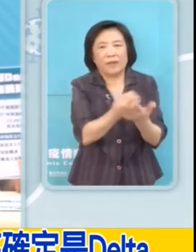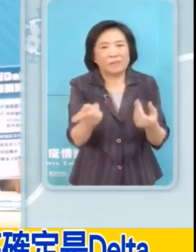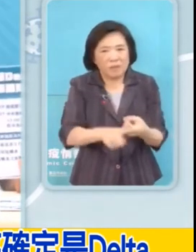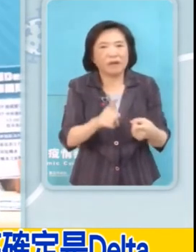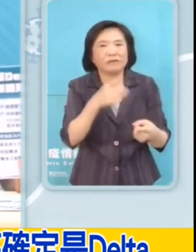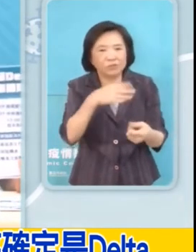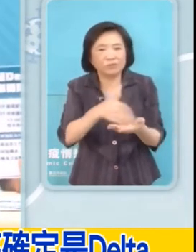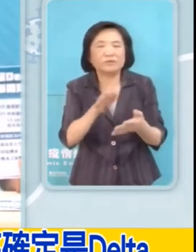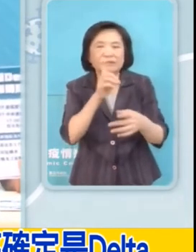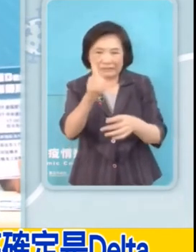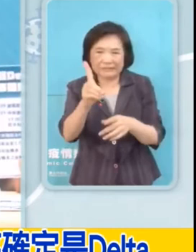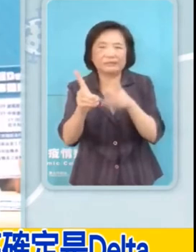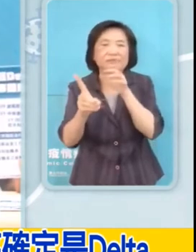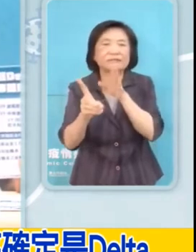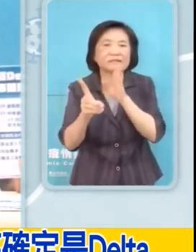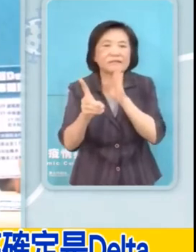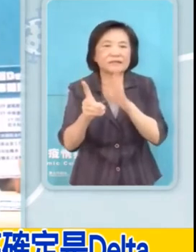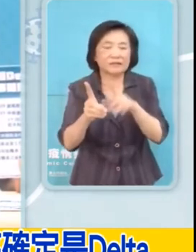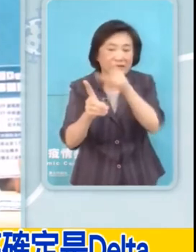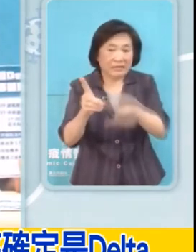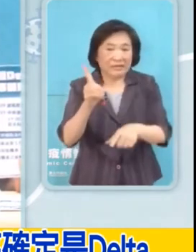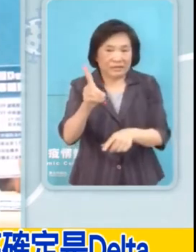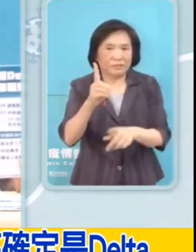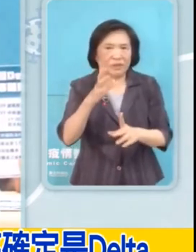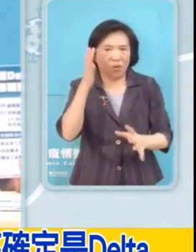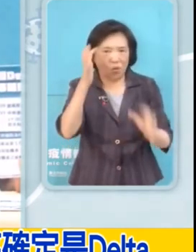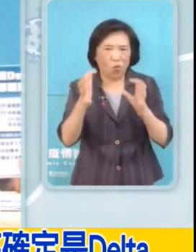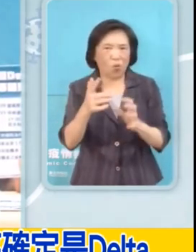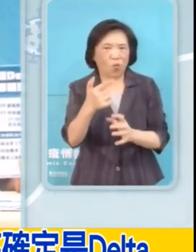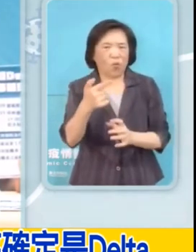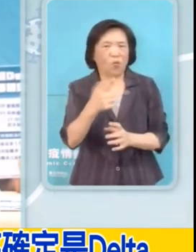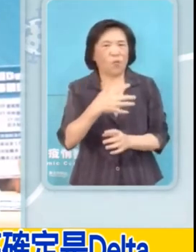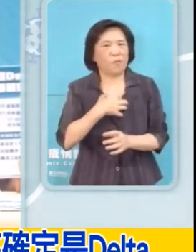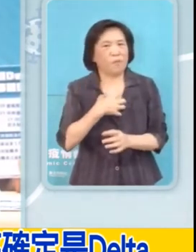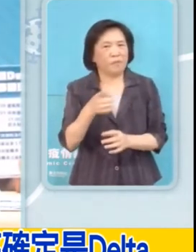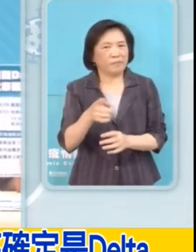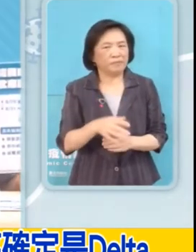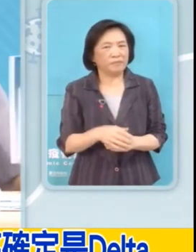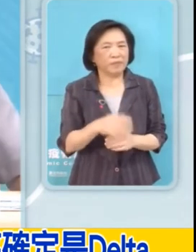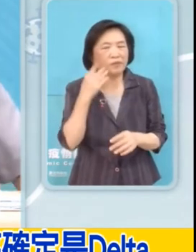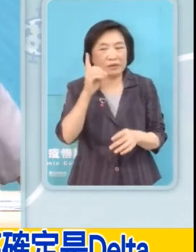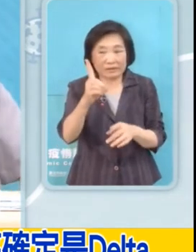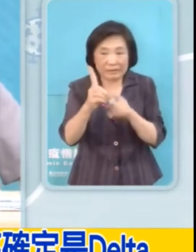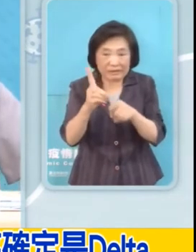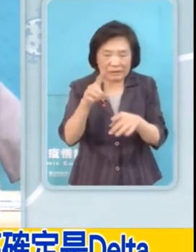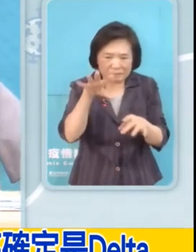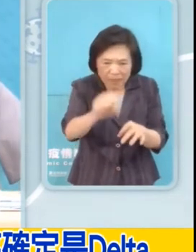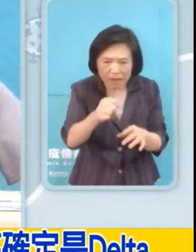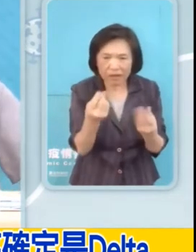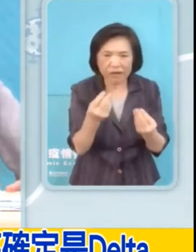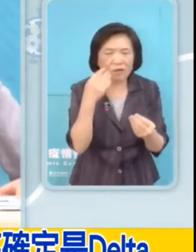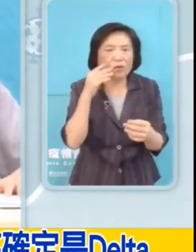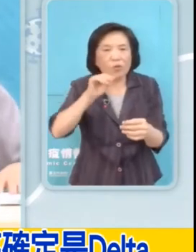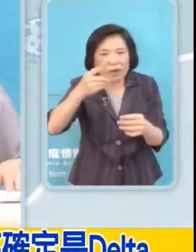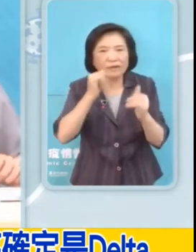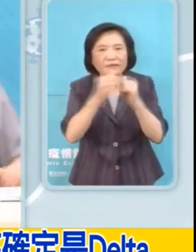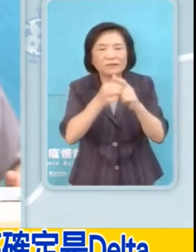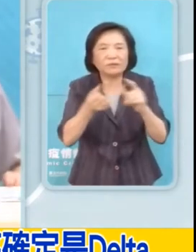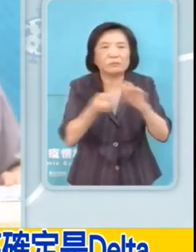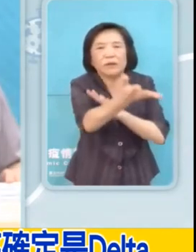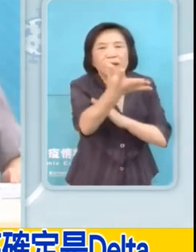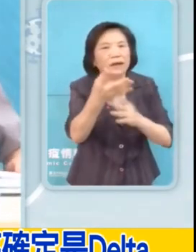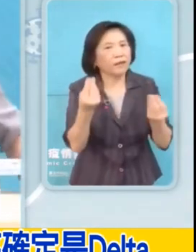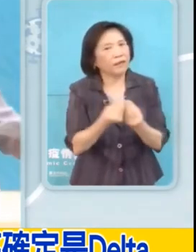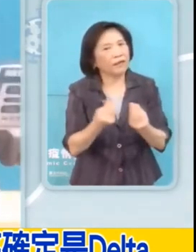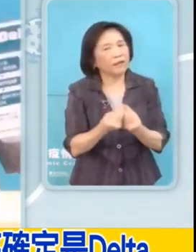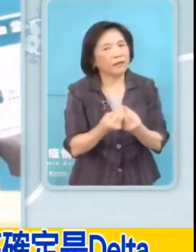哈，有那个六的 case 哈，因为没有抓出来溜进我们社区就很麻烦。那